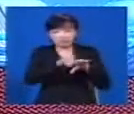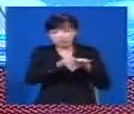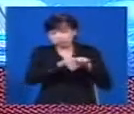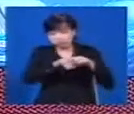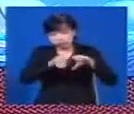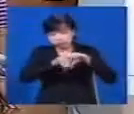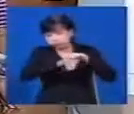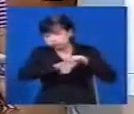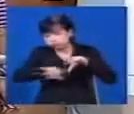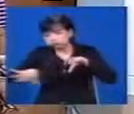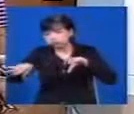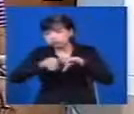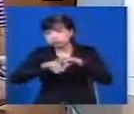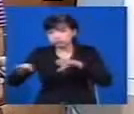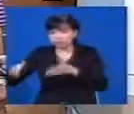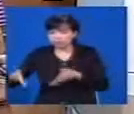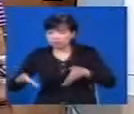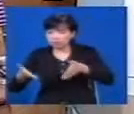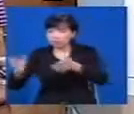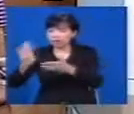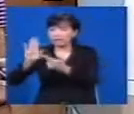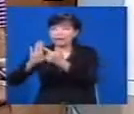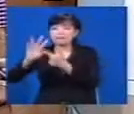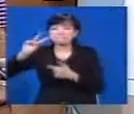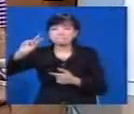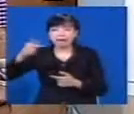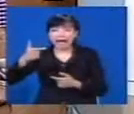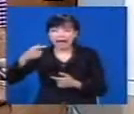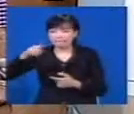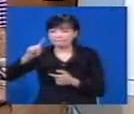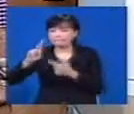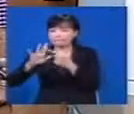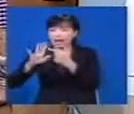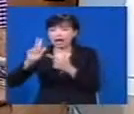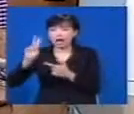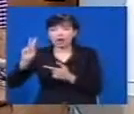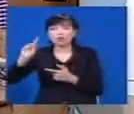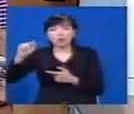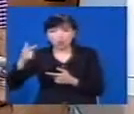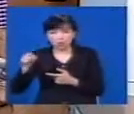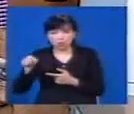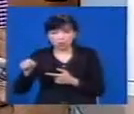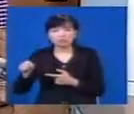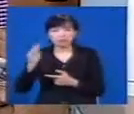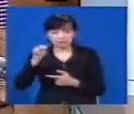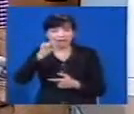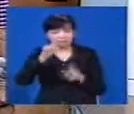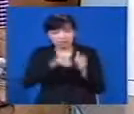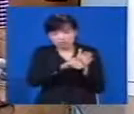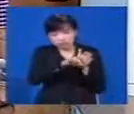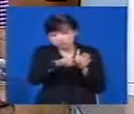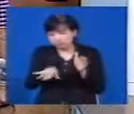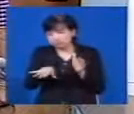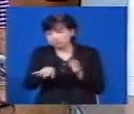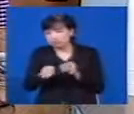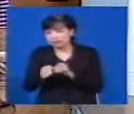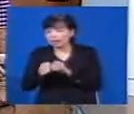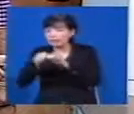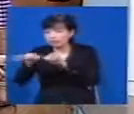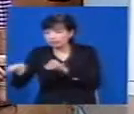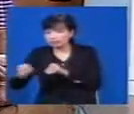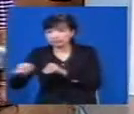ศรีมหาโพธิ์ก็มาต่อที่ศรีมหาโพธิ์แล้วก็มาต่อกันที่อำเภอเมืองอีกแล้วก็ไปลงบางค้าไปลงเชิงเซาก็เป็นทอดๆไปกว่